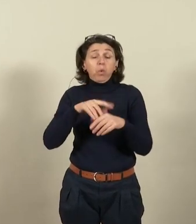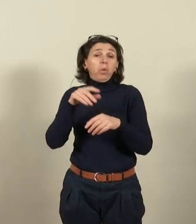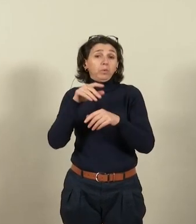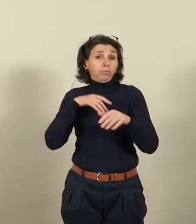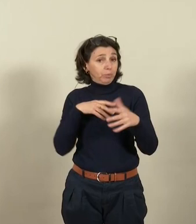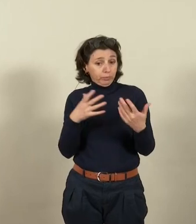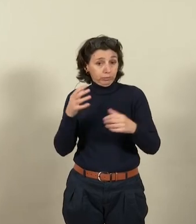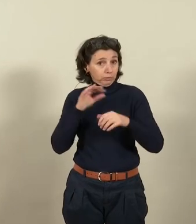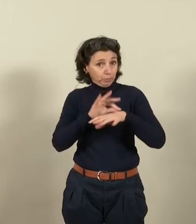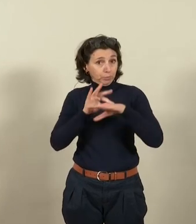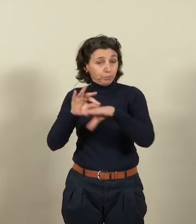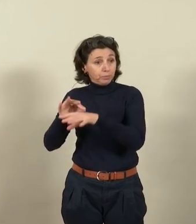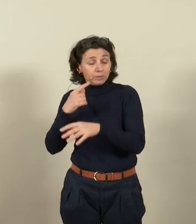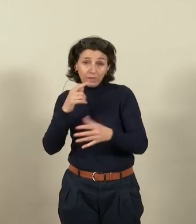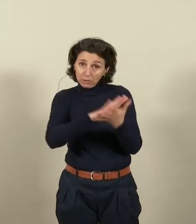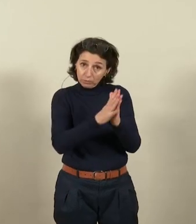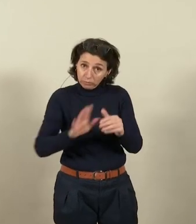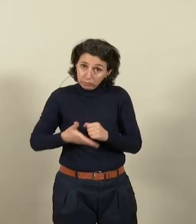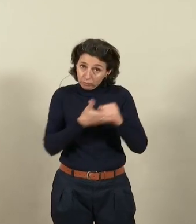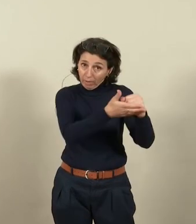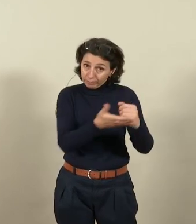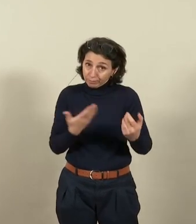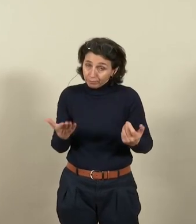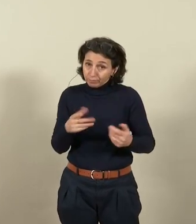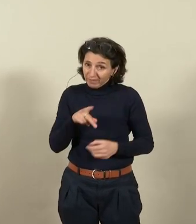aux associations concernant